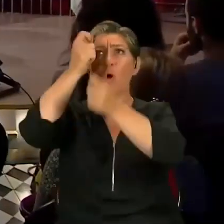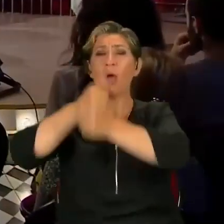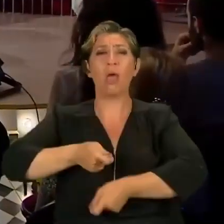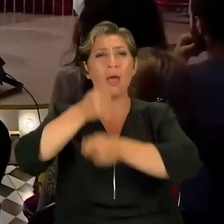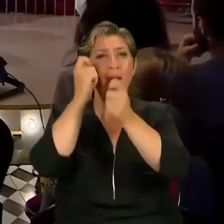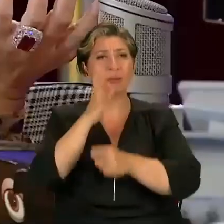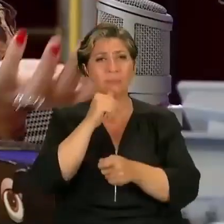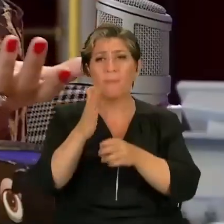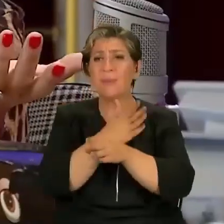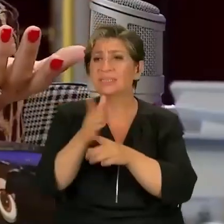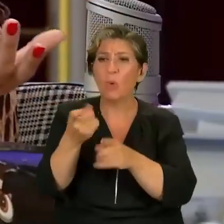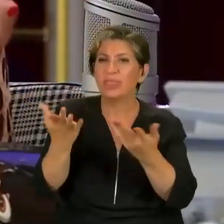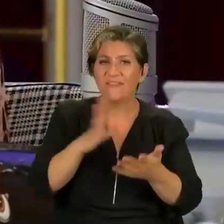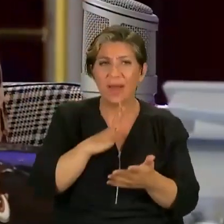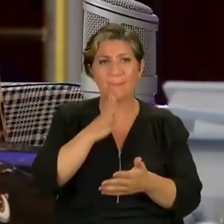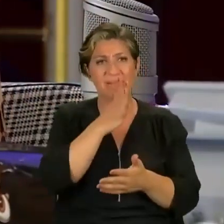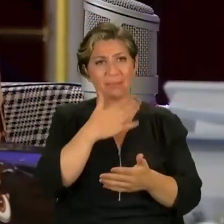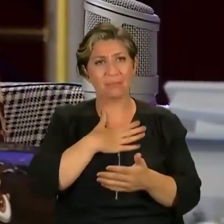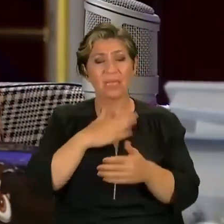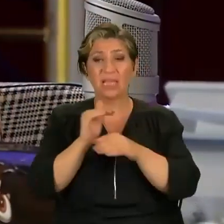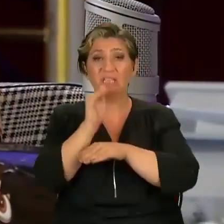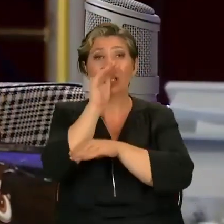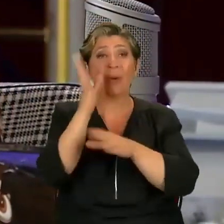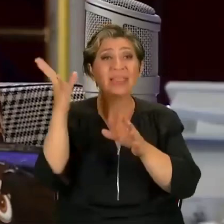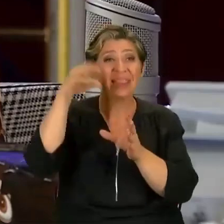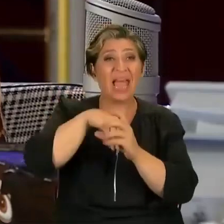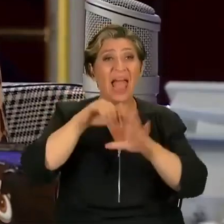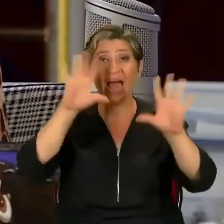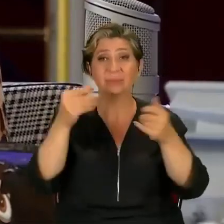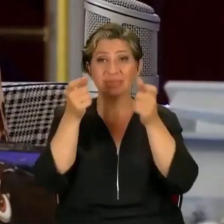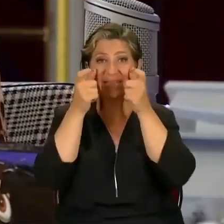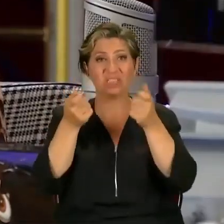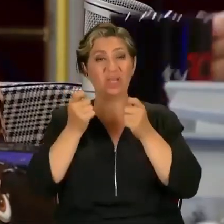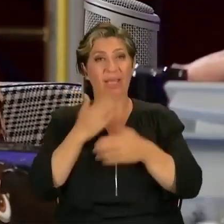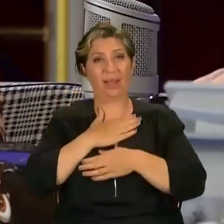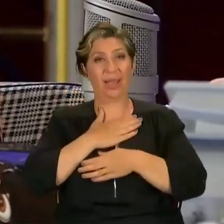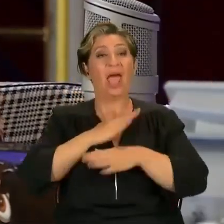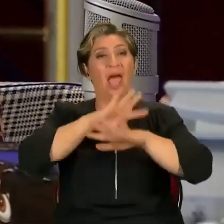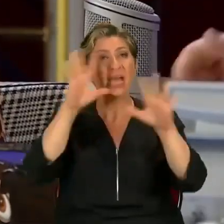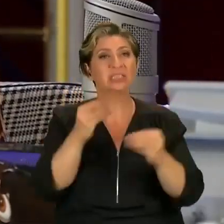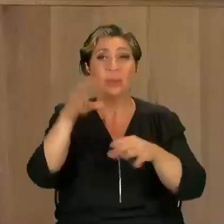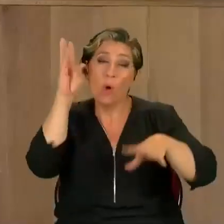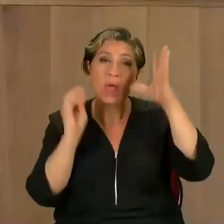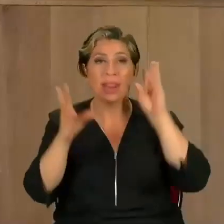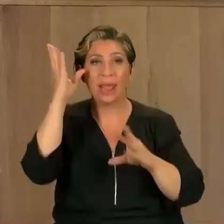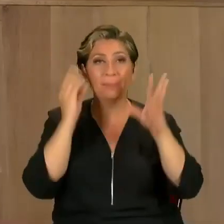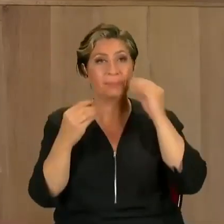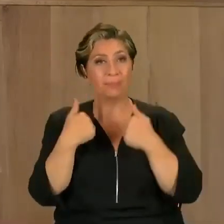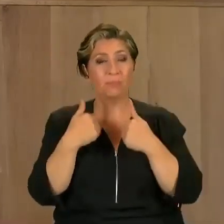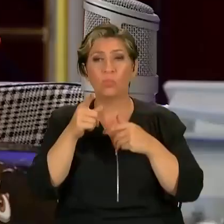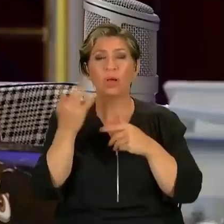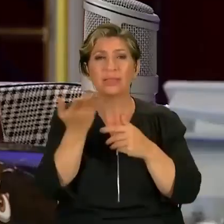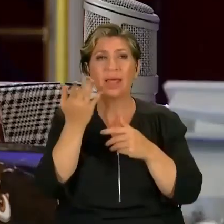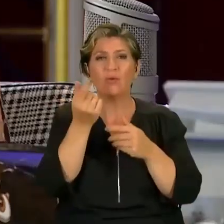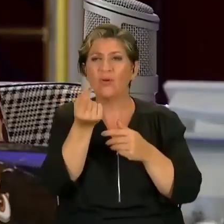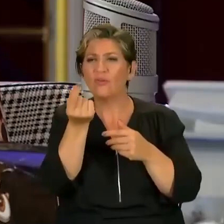yapabilirim. Kullandığı malzemenin ne olduğunu bilirim. Yani yaşama dair her şey benim dikkatimi çeker ve her şeyi öğrenirim. Aslında bu